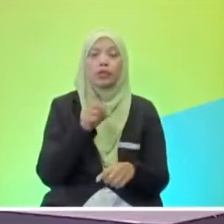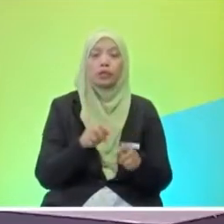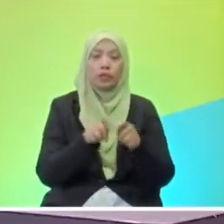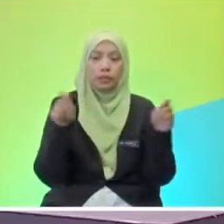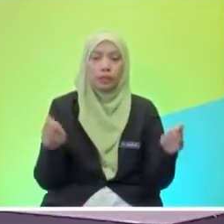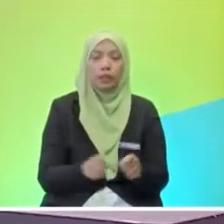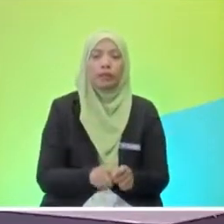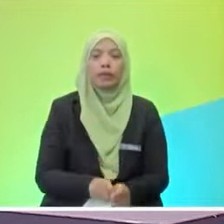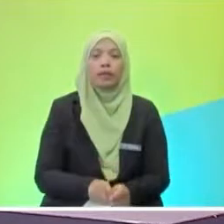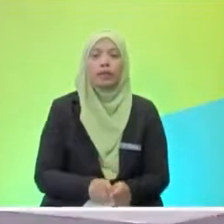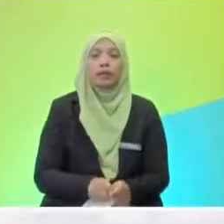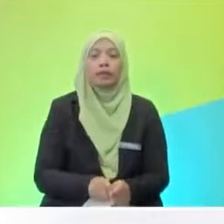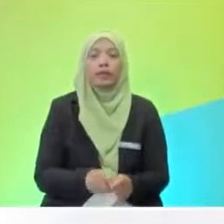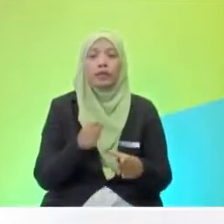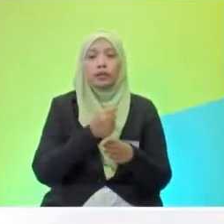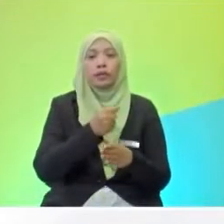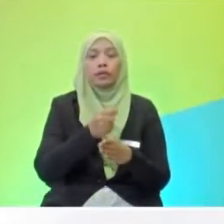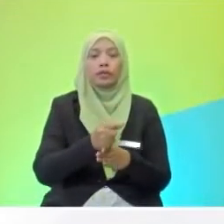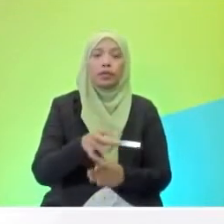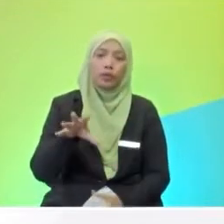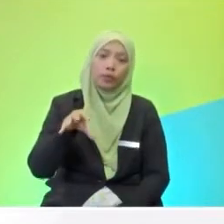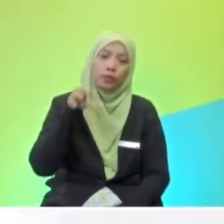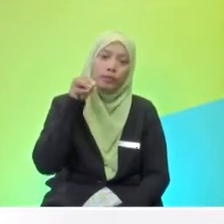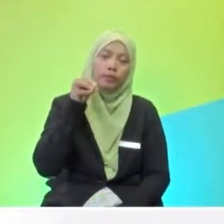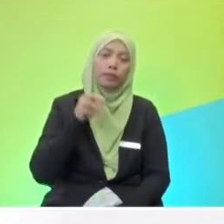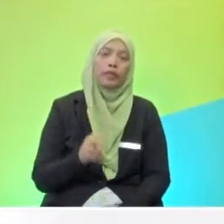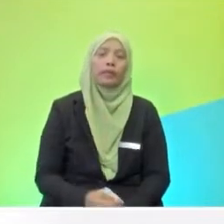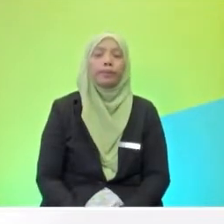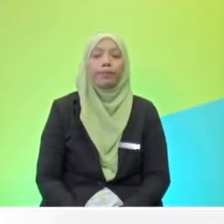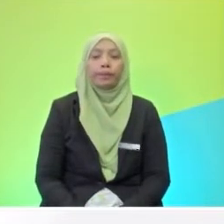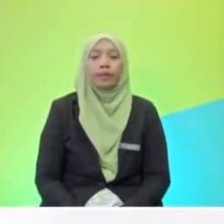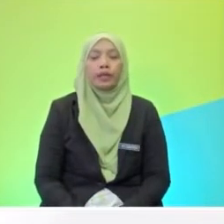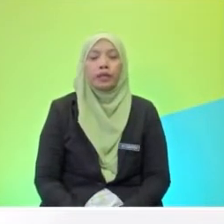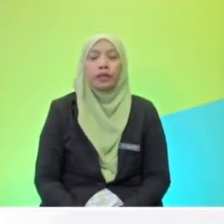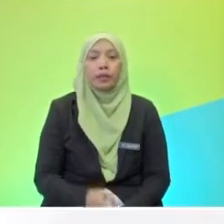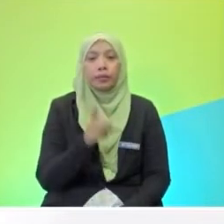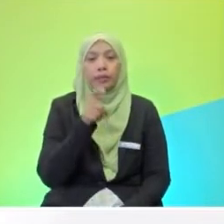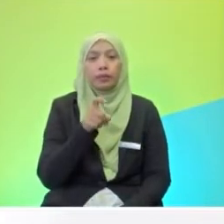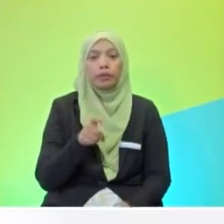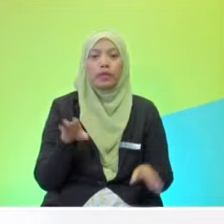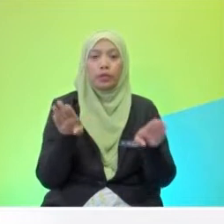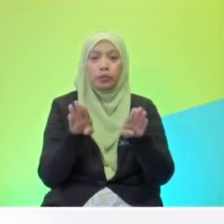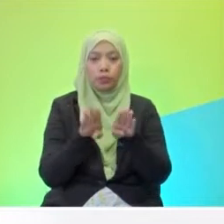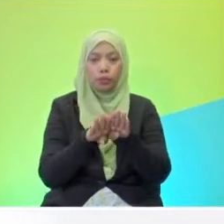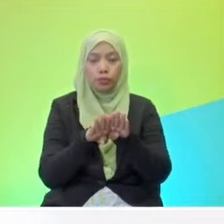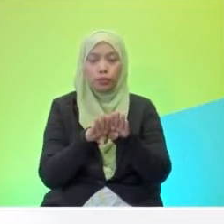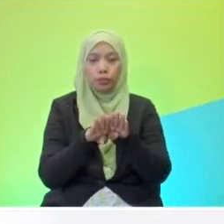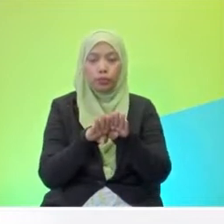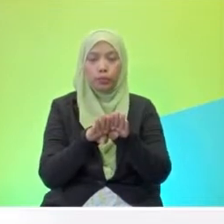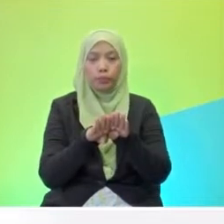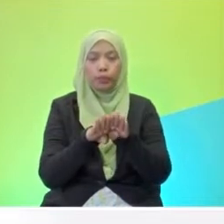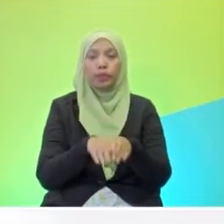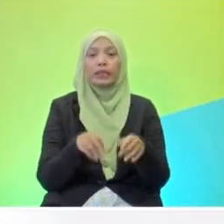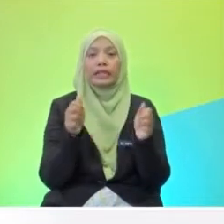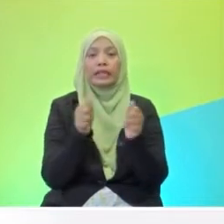kita smule punya pintu pada bagian belakang beli perlu ditutup dengan cambos dan ini biasanya